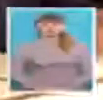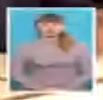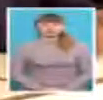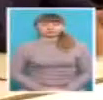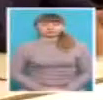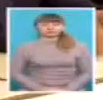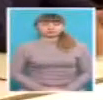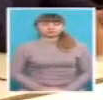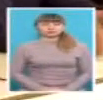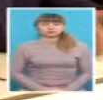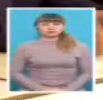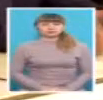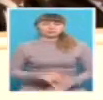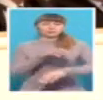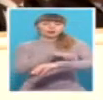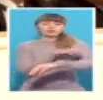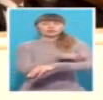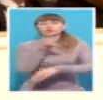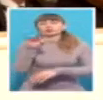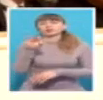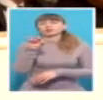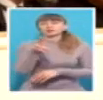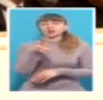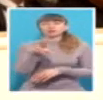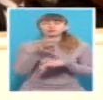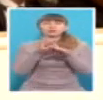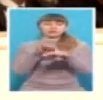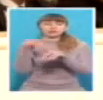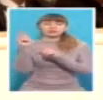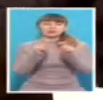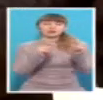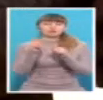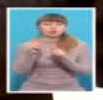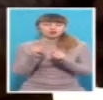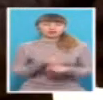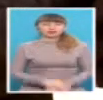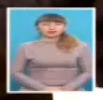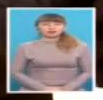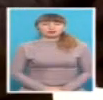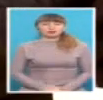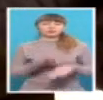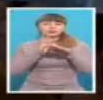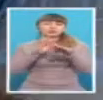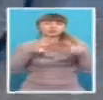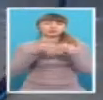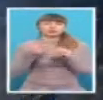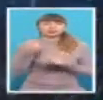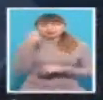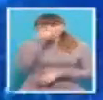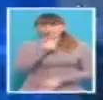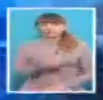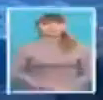Нұр Отан, нұрлы болашақ жолында. Бүгін Қостанайда саяси партияның есеп беру, сайлау конференциясы өтті.